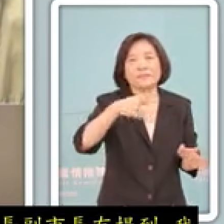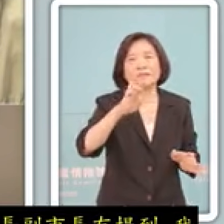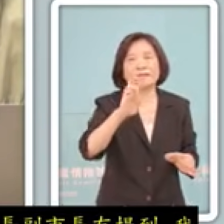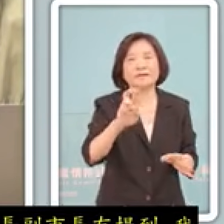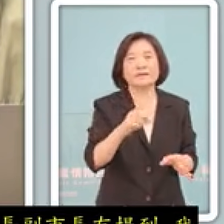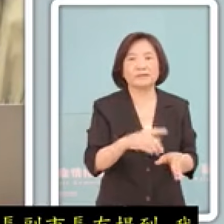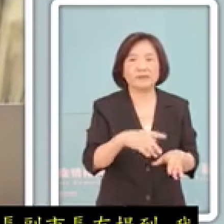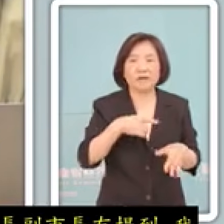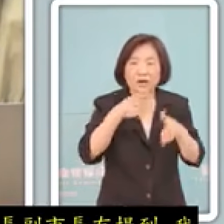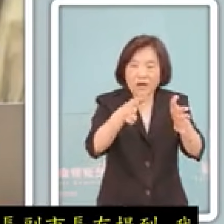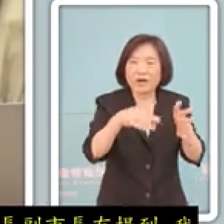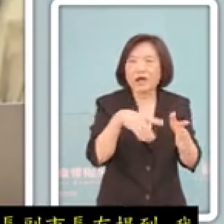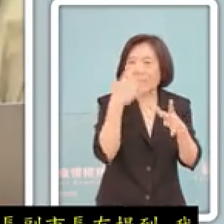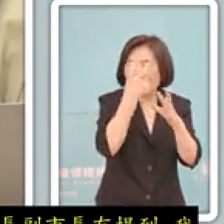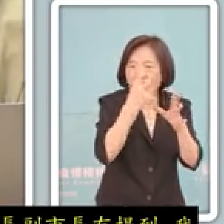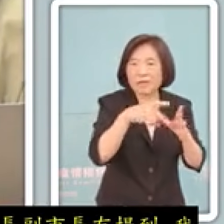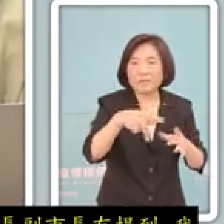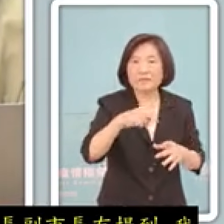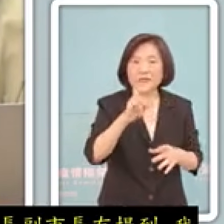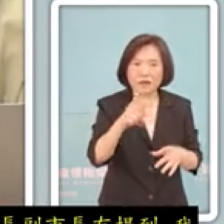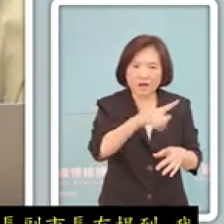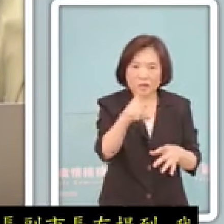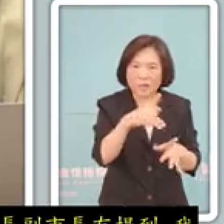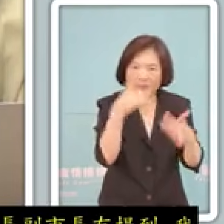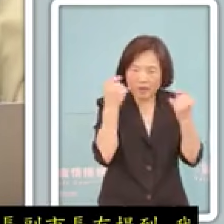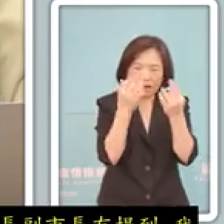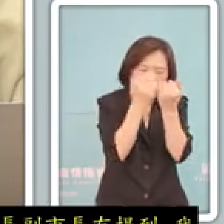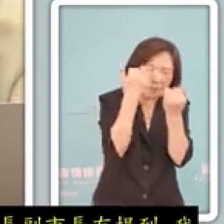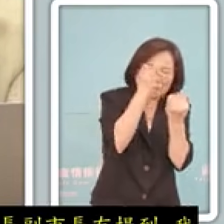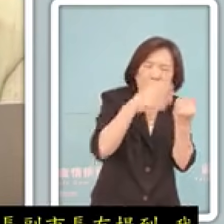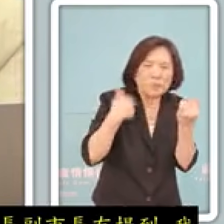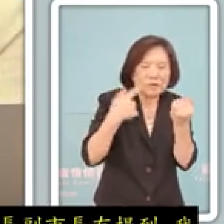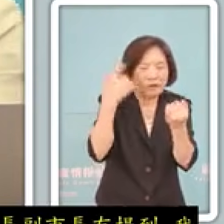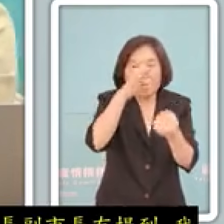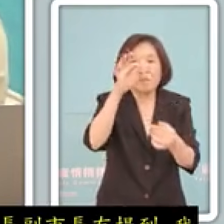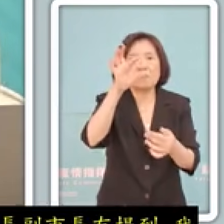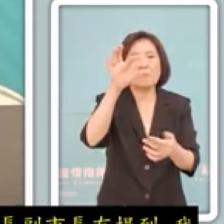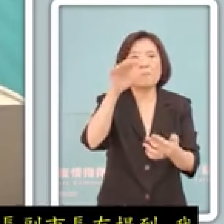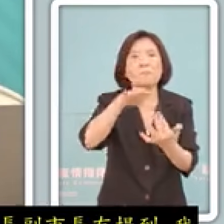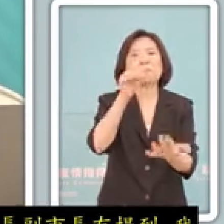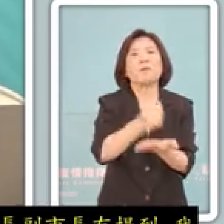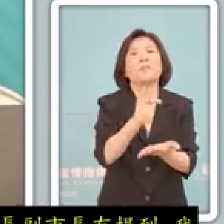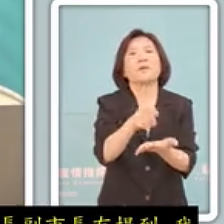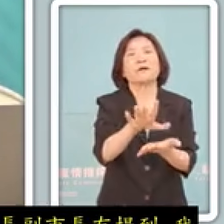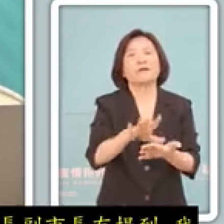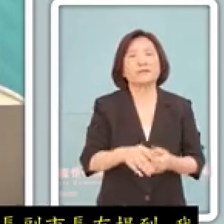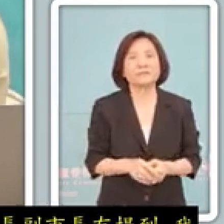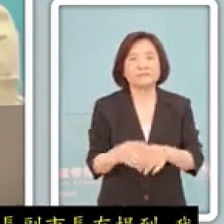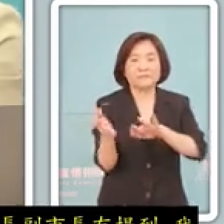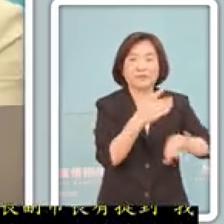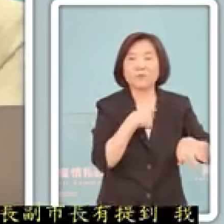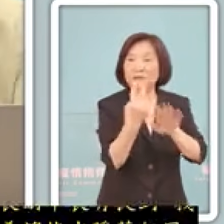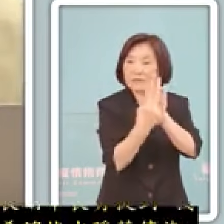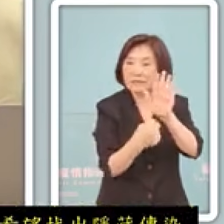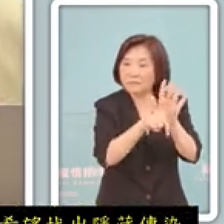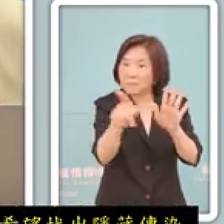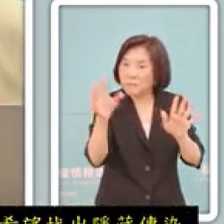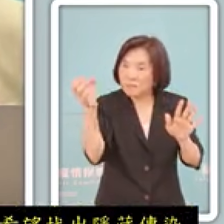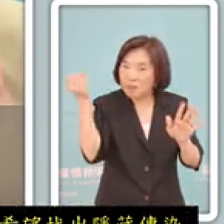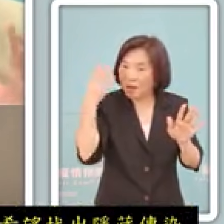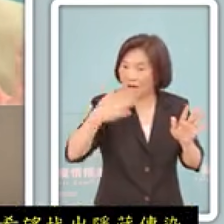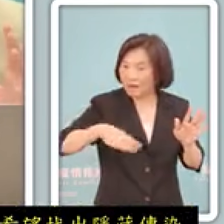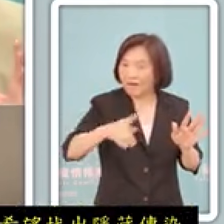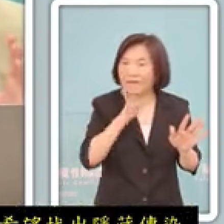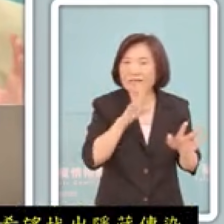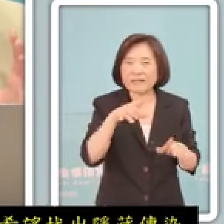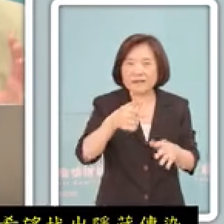过这样 PCR 的检测把更多隐藏的传染源找出来。好，那我想刚刚透过这样子的案例，大家应该可以了解